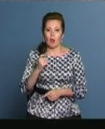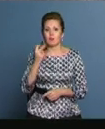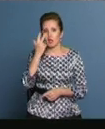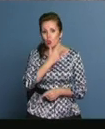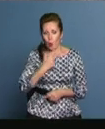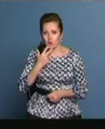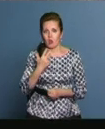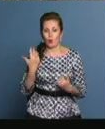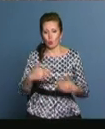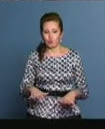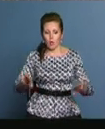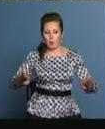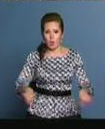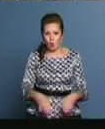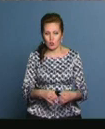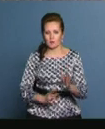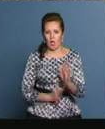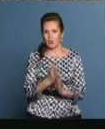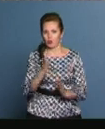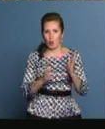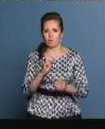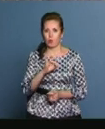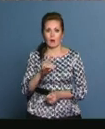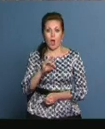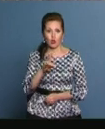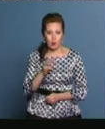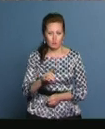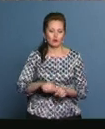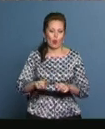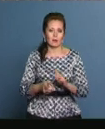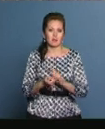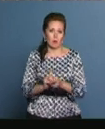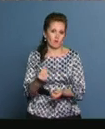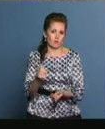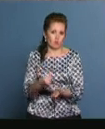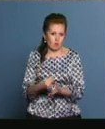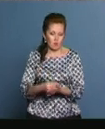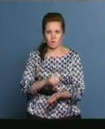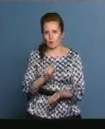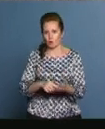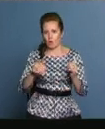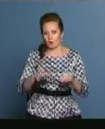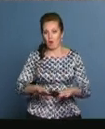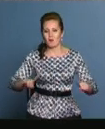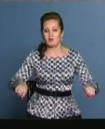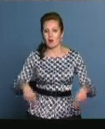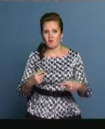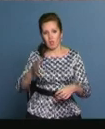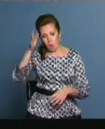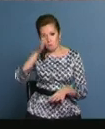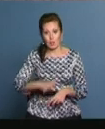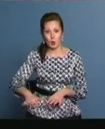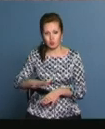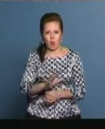пруда заросло бурьяном. Но скоро здесь все изменится. Самый главный вопрос, финансовый, решен. Восстановление Ярского пруда вошло в